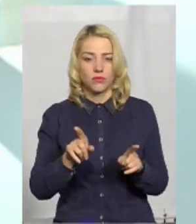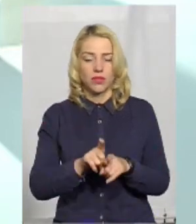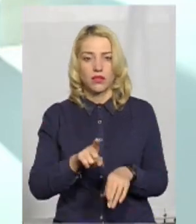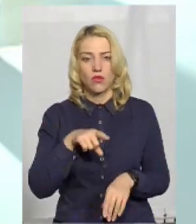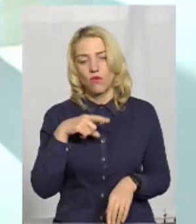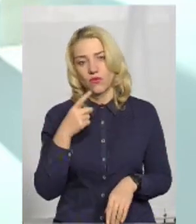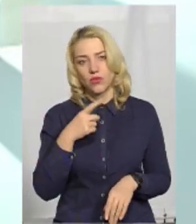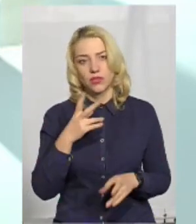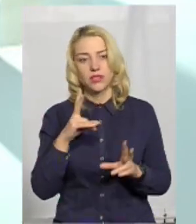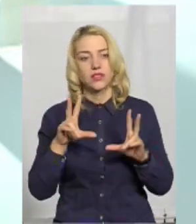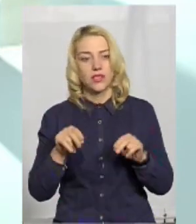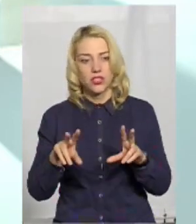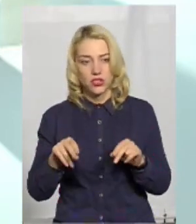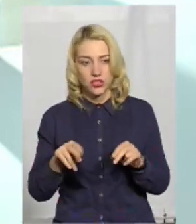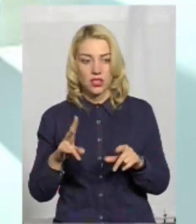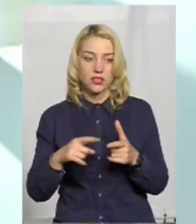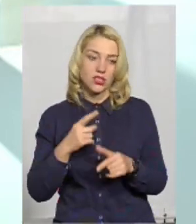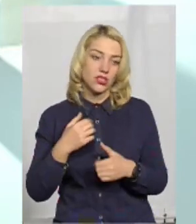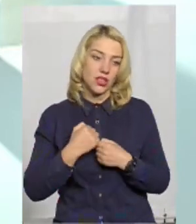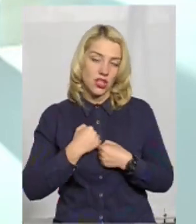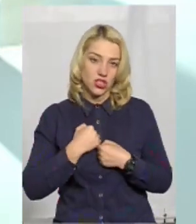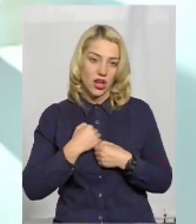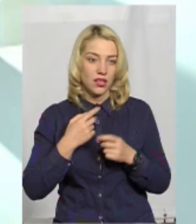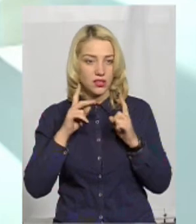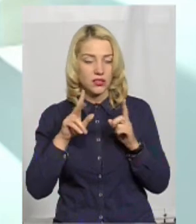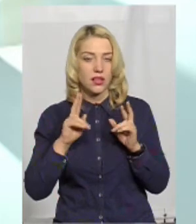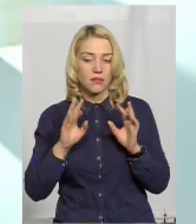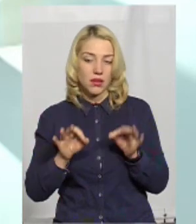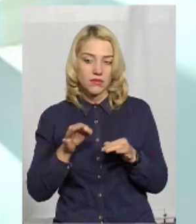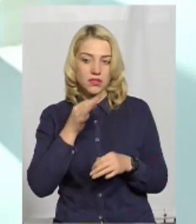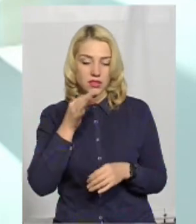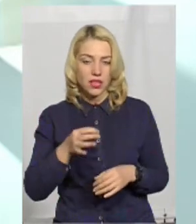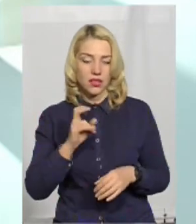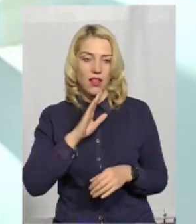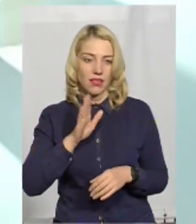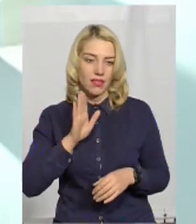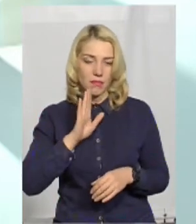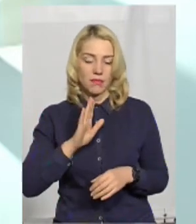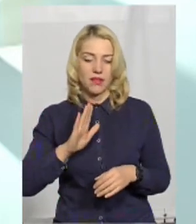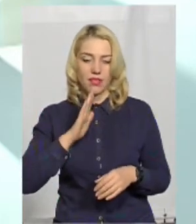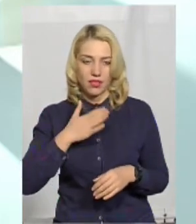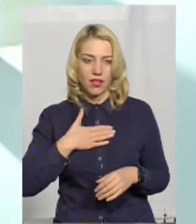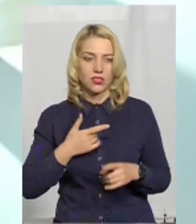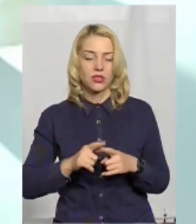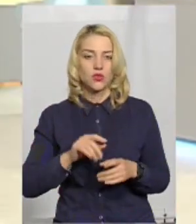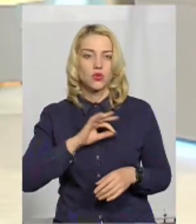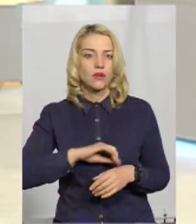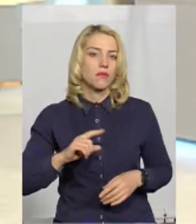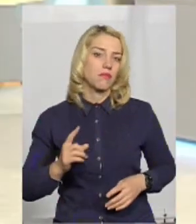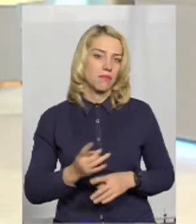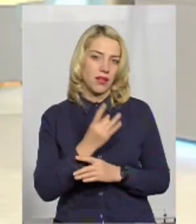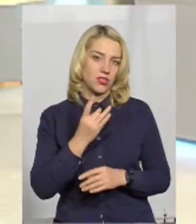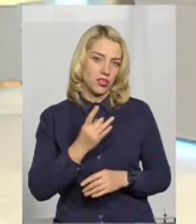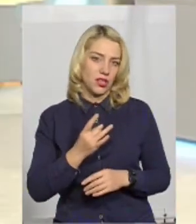говорити, що на щастя чи на жаль, тут не знаю, як сказати мудріше, наші мами скористалися, оце перший раз. Це перший